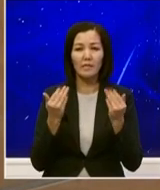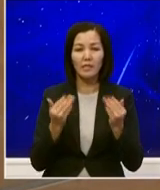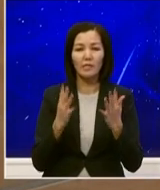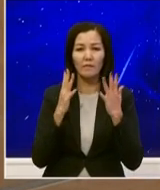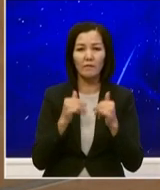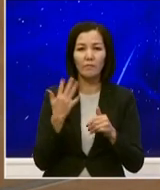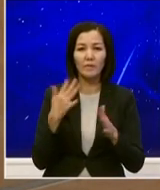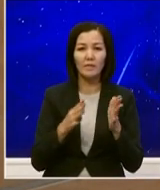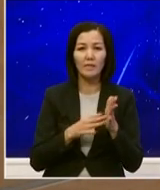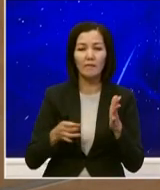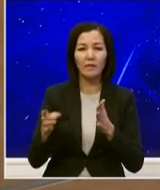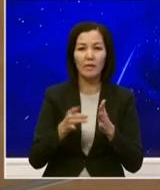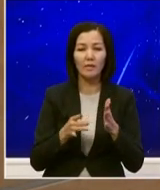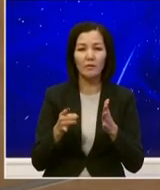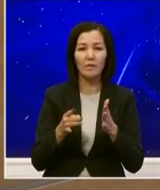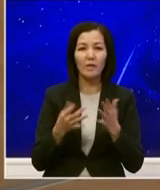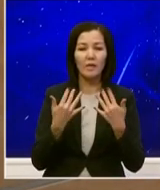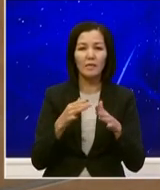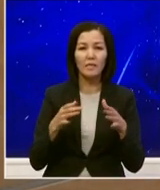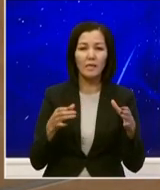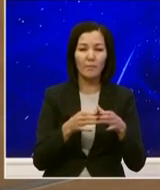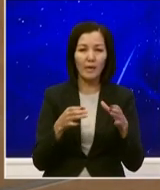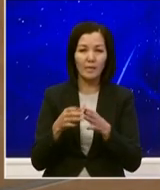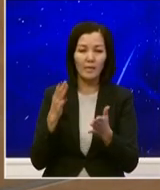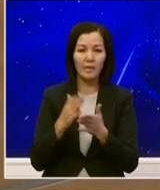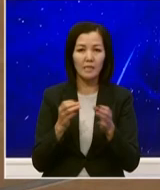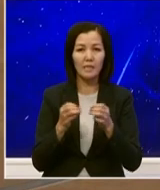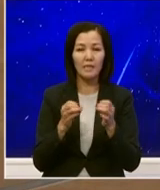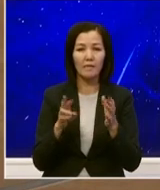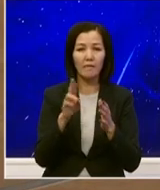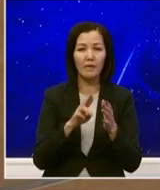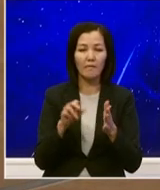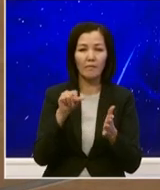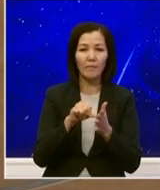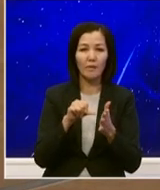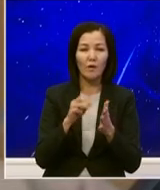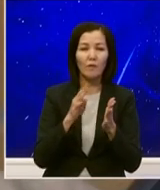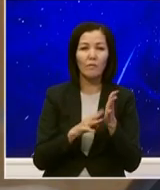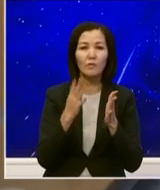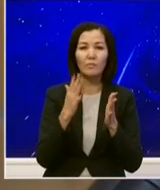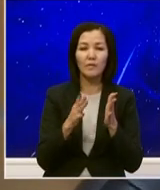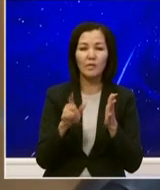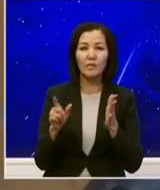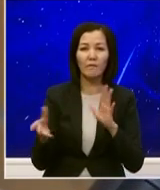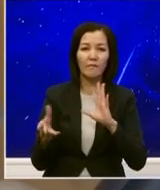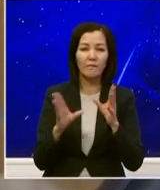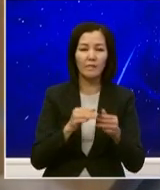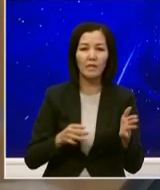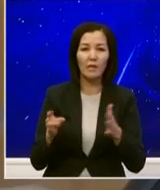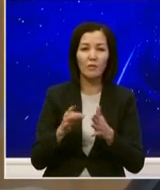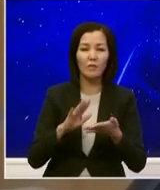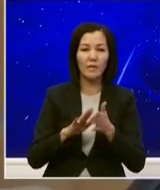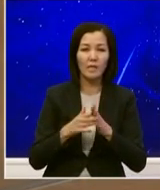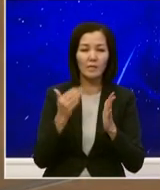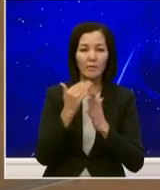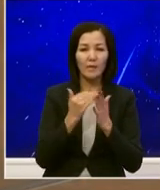насчитывается 59 районных и сельских партийных организаций. 10 января в выборах примут участие 80 наших кандидатов со всех районов. Согласно